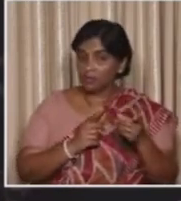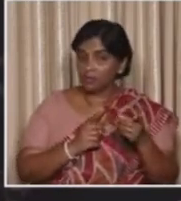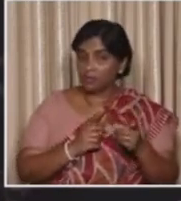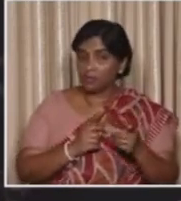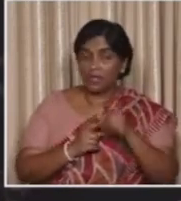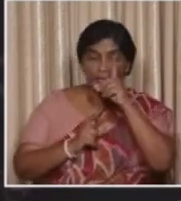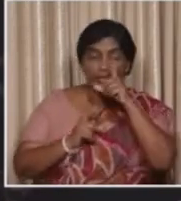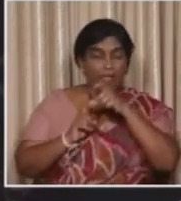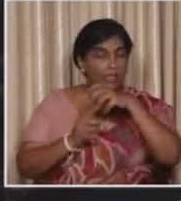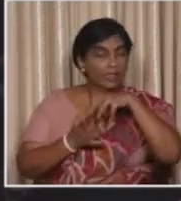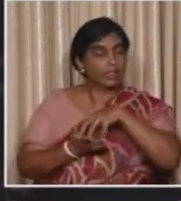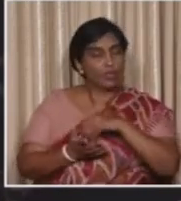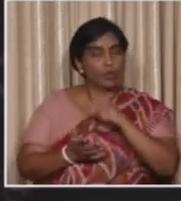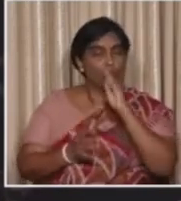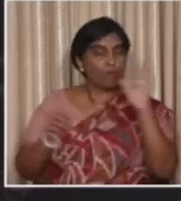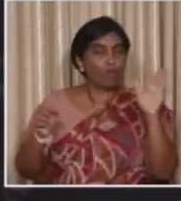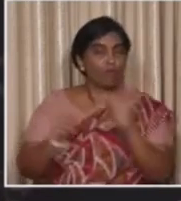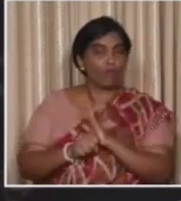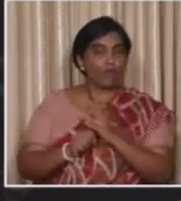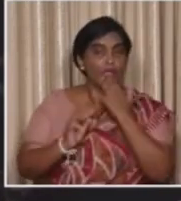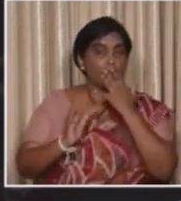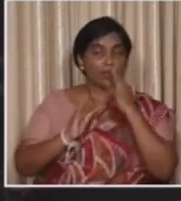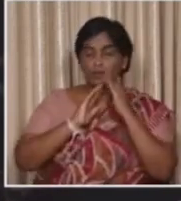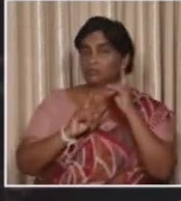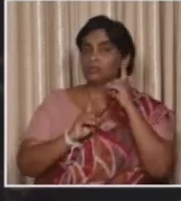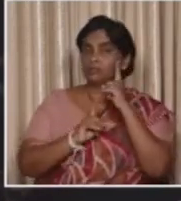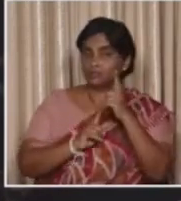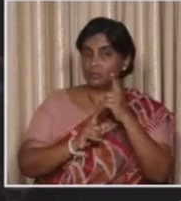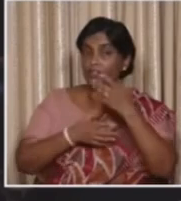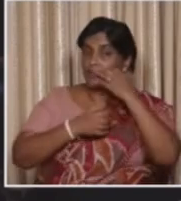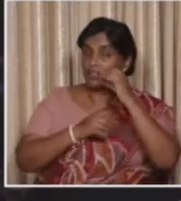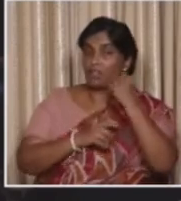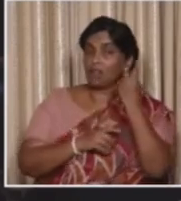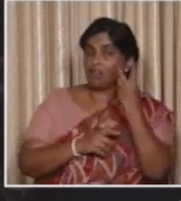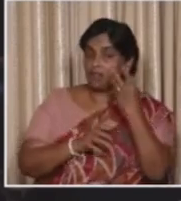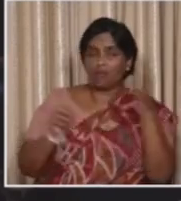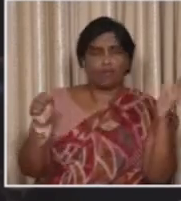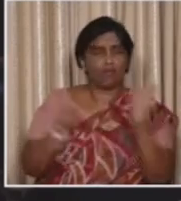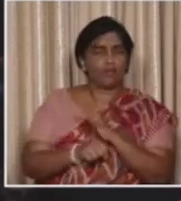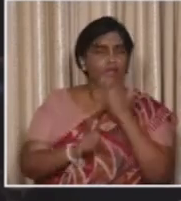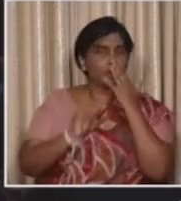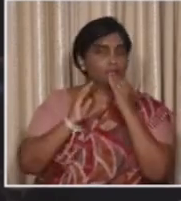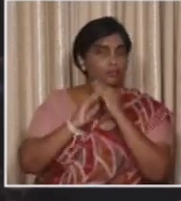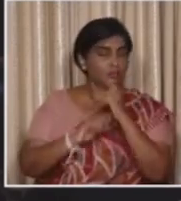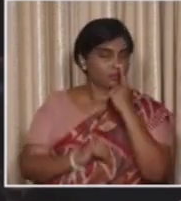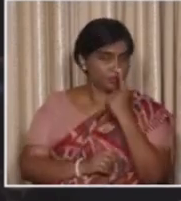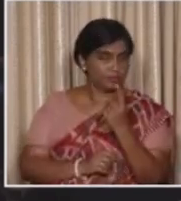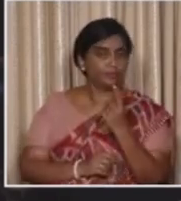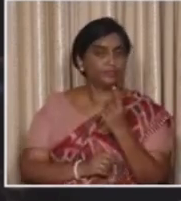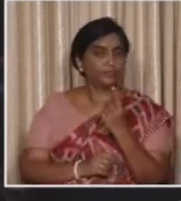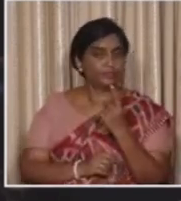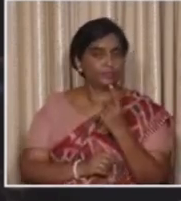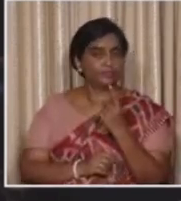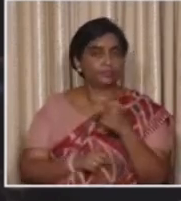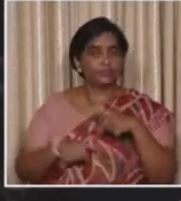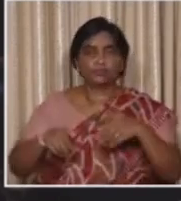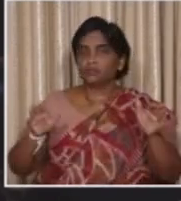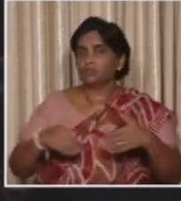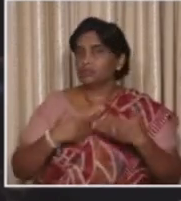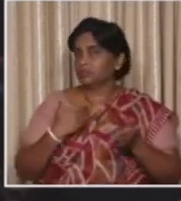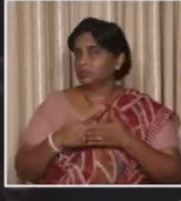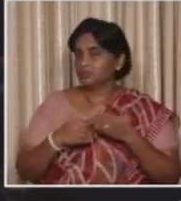එක දිස්ත්‍රික්කයකට අඩුම ගානේ අංග සම්පූර්ණ ජාතික පාසලක්, විද්‍යාව ගණිතයේ තියෙන අංග සම්පූර්ණ පාසලක් තවම ඉදි කරලා